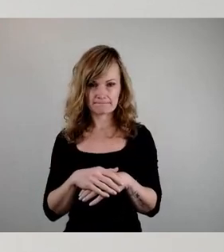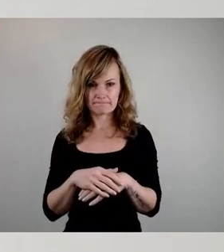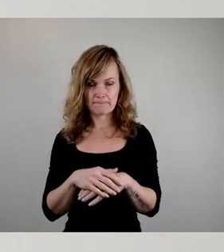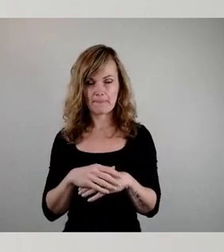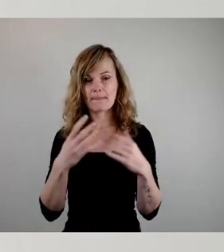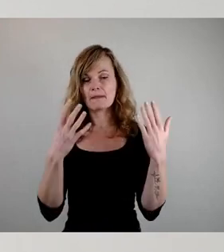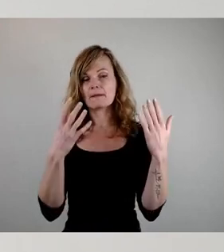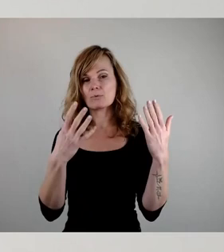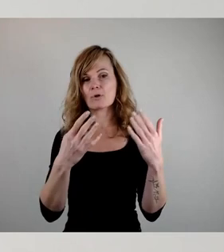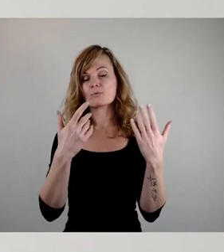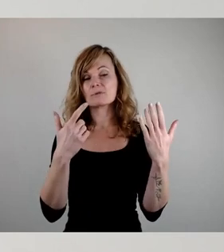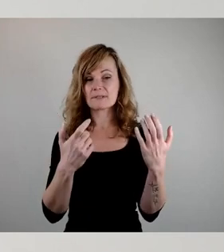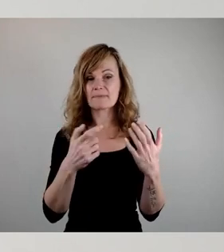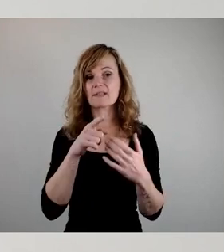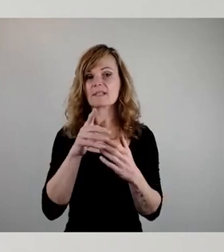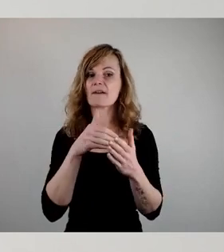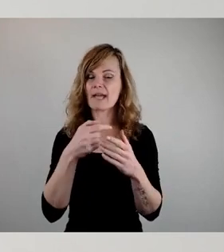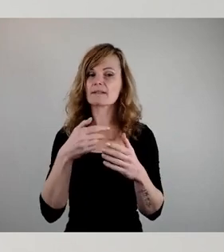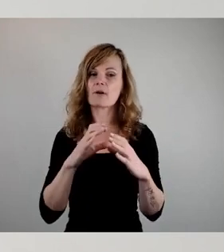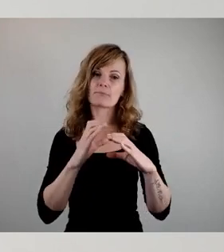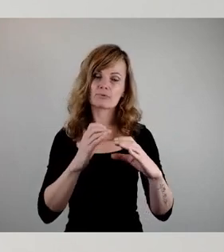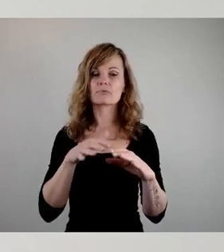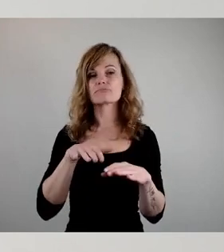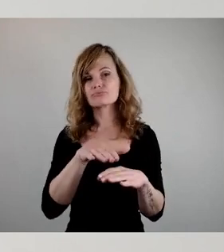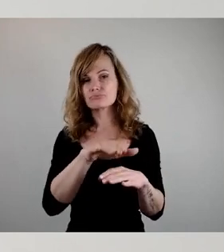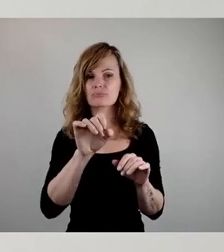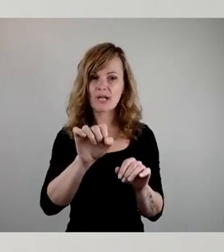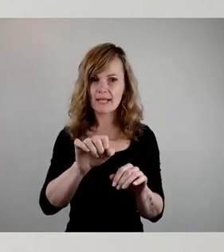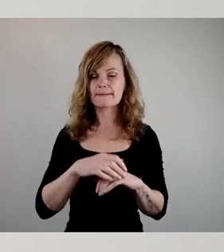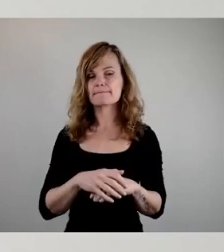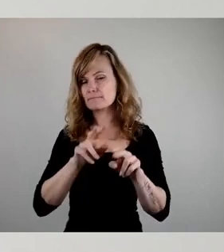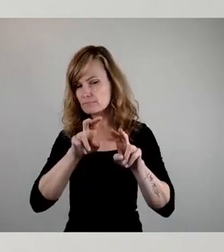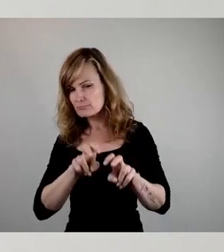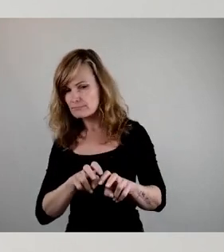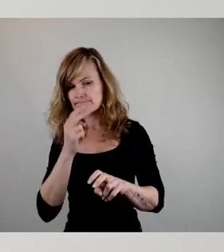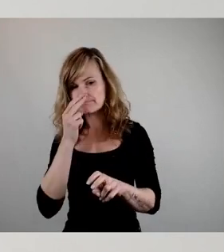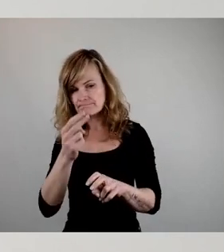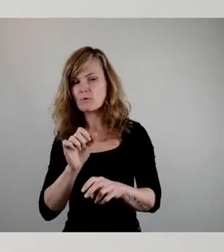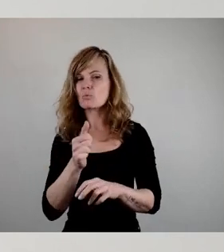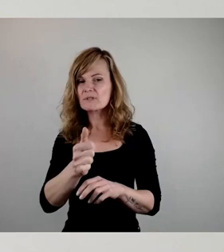weiterfahren lassen. Das ist untersucht worden. Da gibt es ein Fahrgastpotenzial von 200.